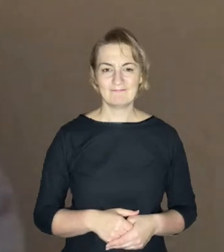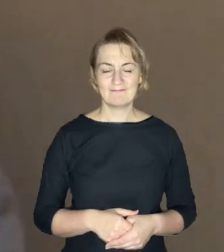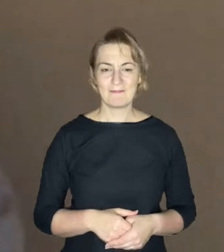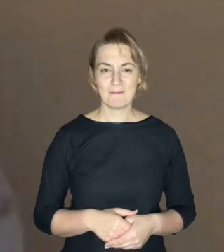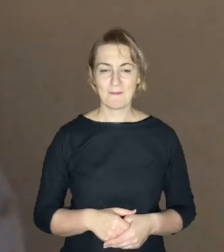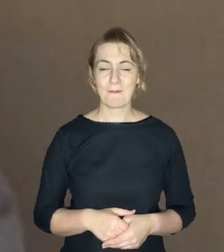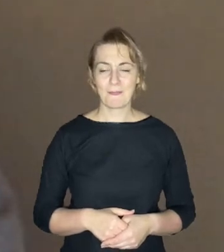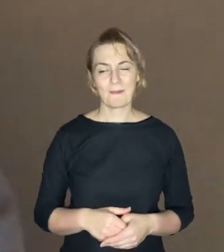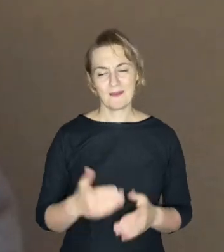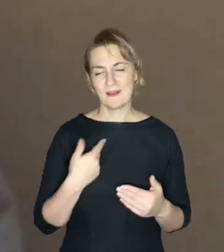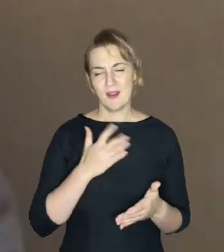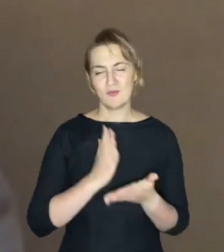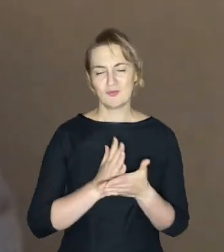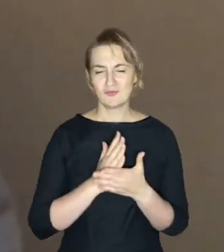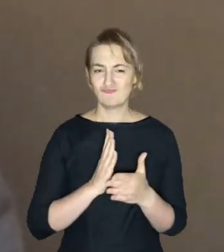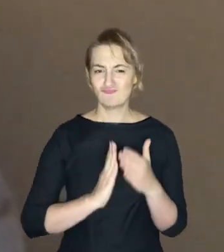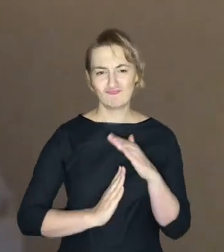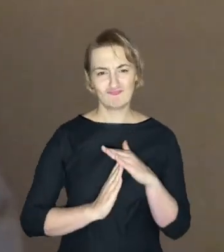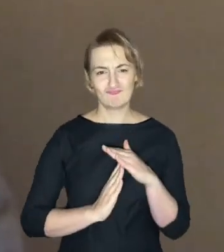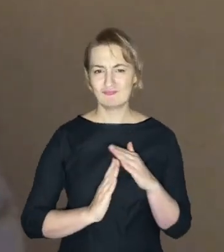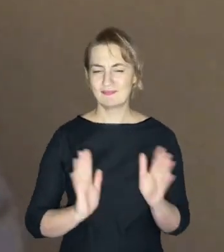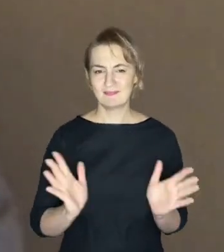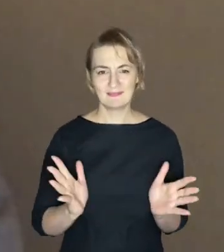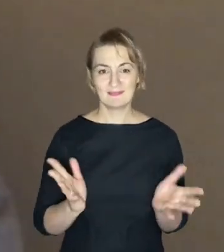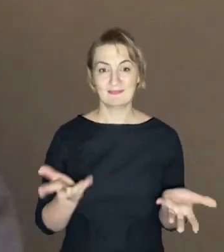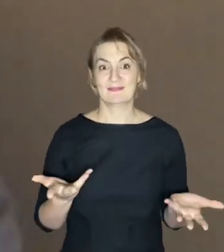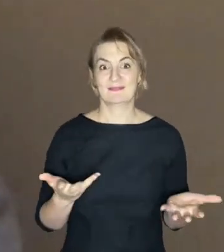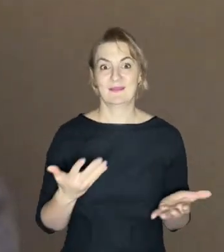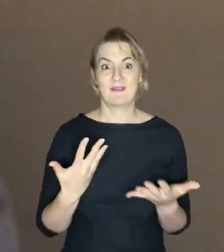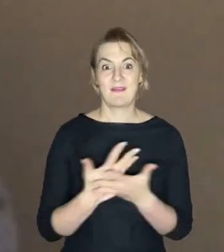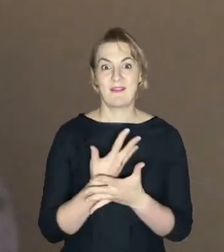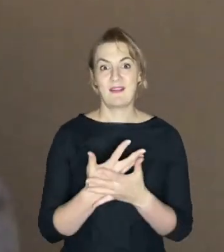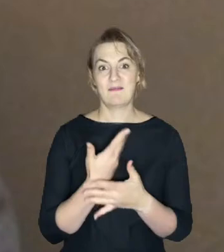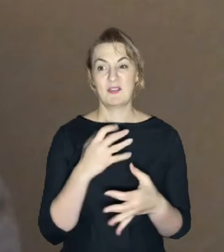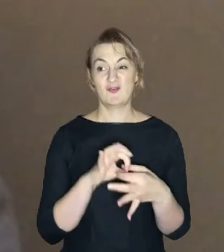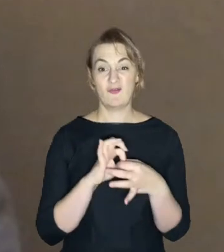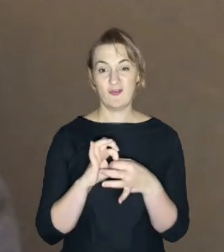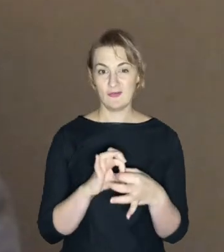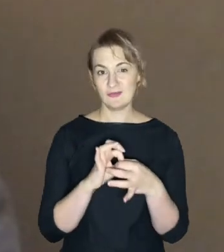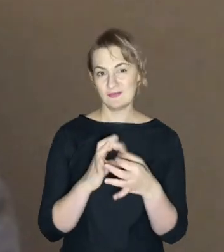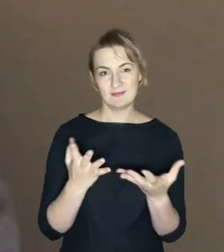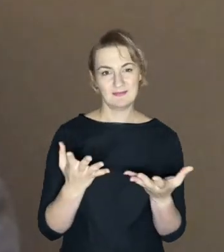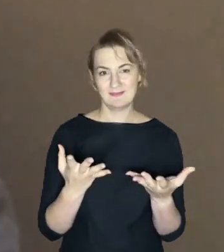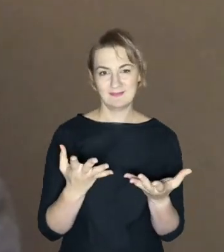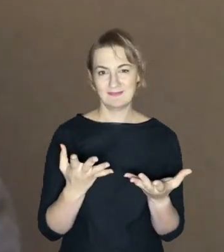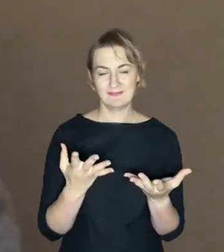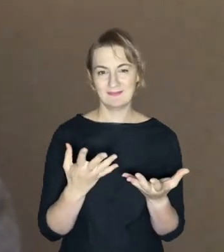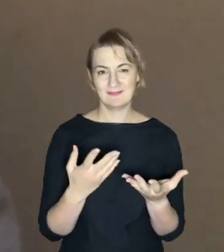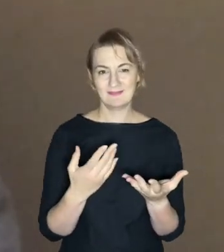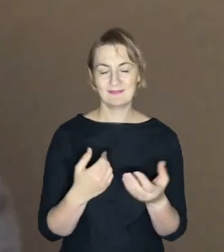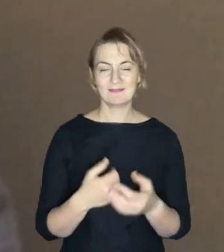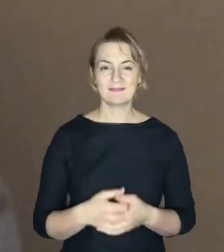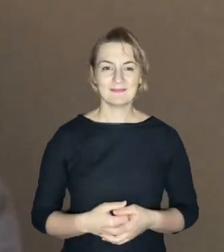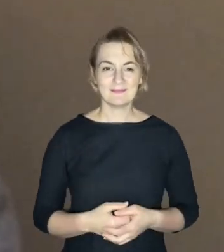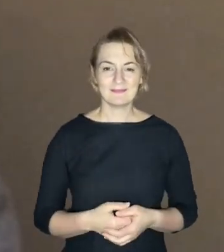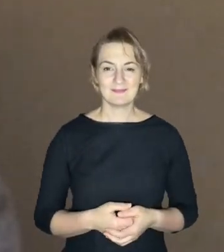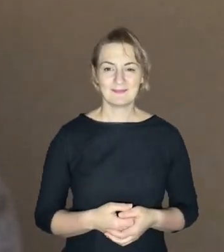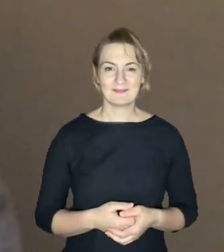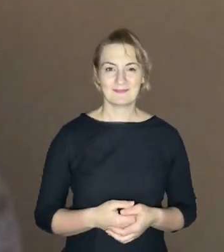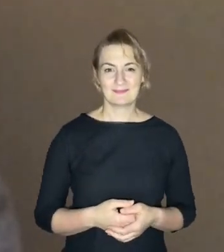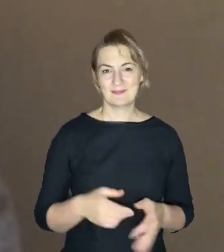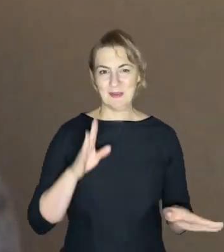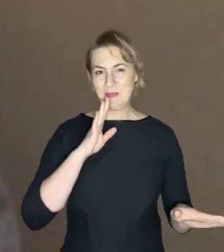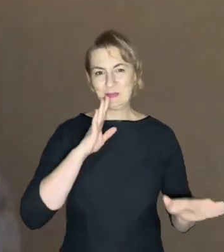na tym poprzestanę. No więc co tu gadać o jakimś związku? Że tak jakby, nie wiem,